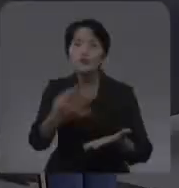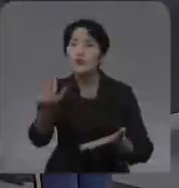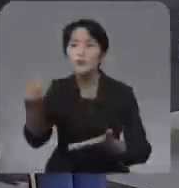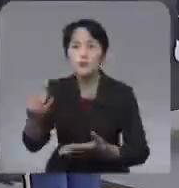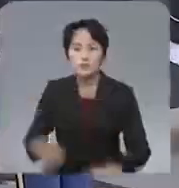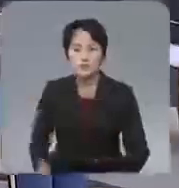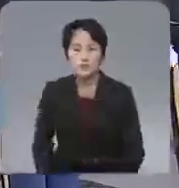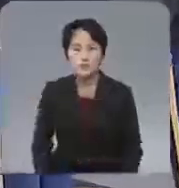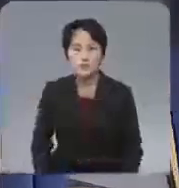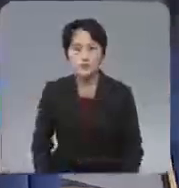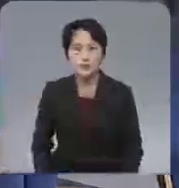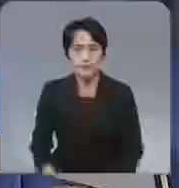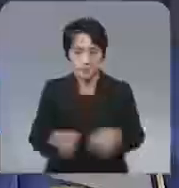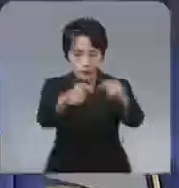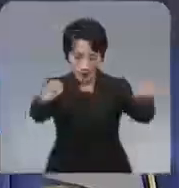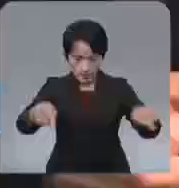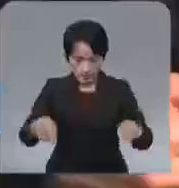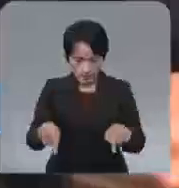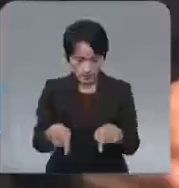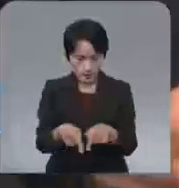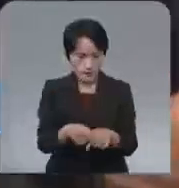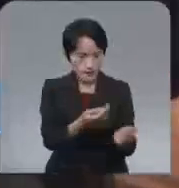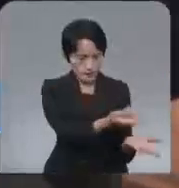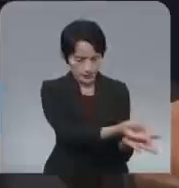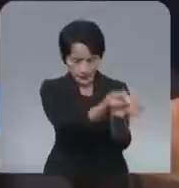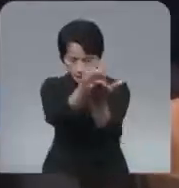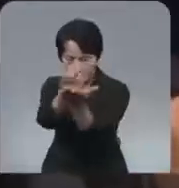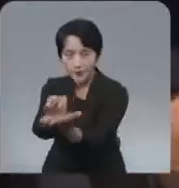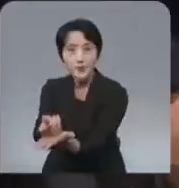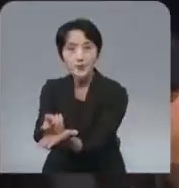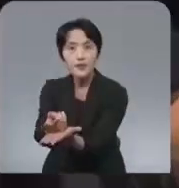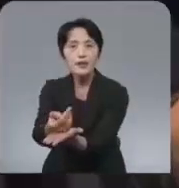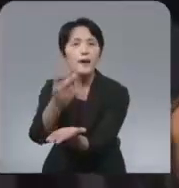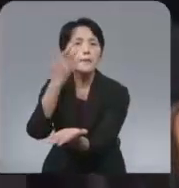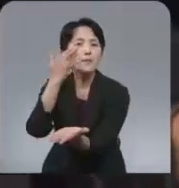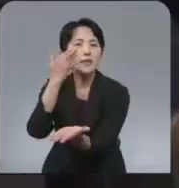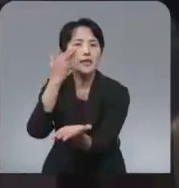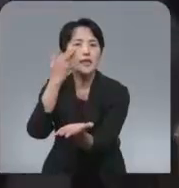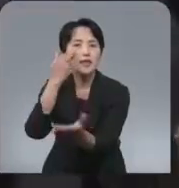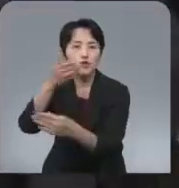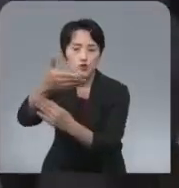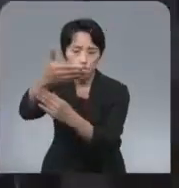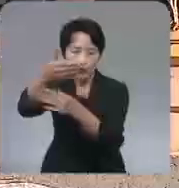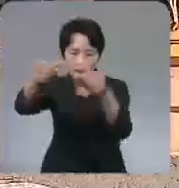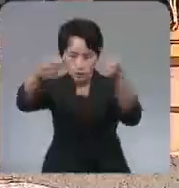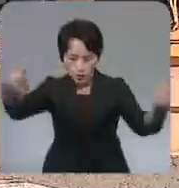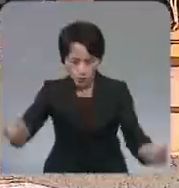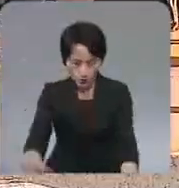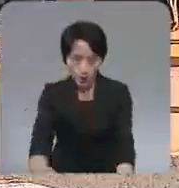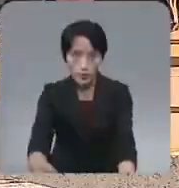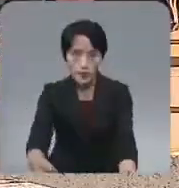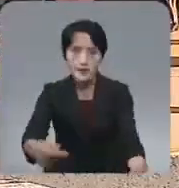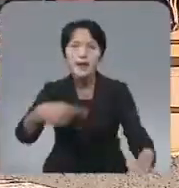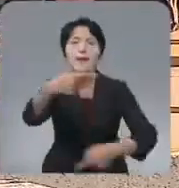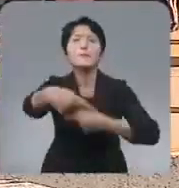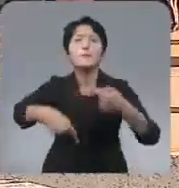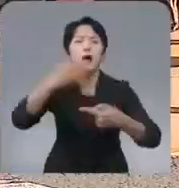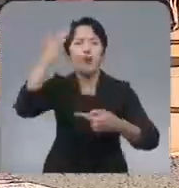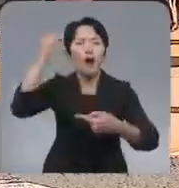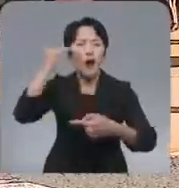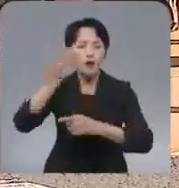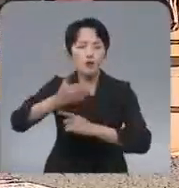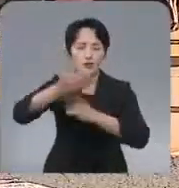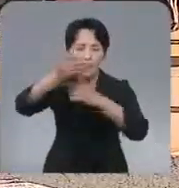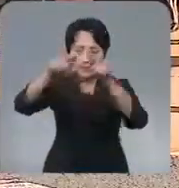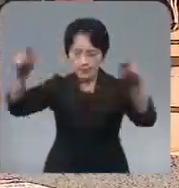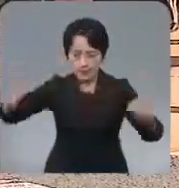une cérémonie de rapatriement des restes des soldats sud coréens américains tombés pendant la guerre de corée a eu lieu ce matin à hawaï le